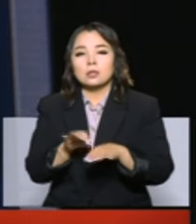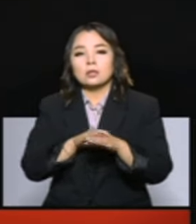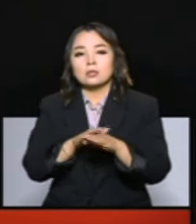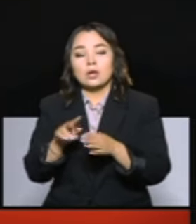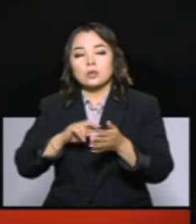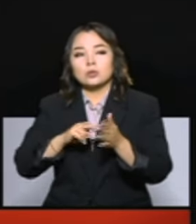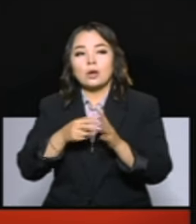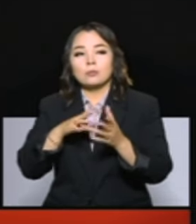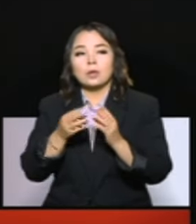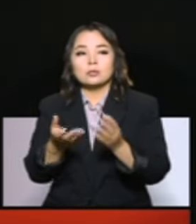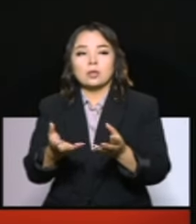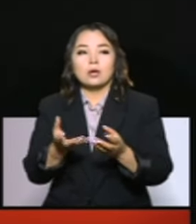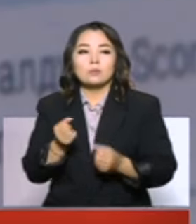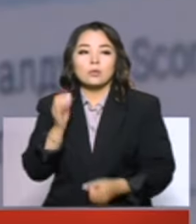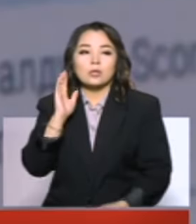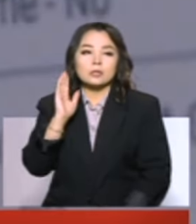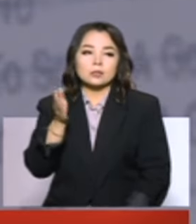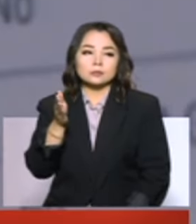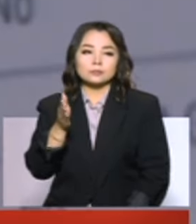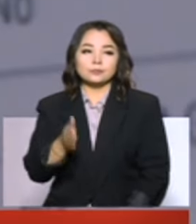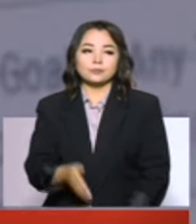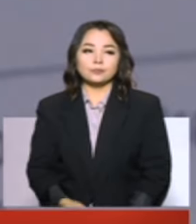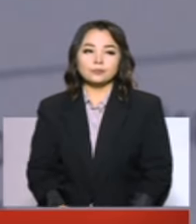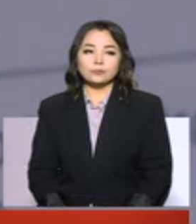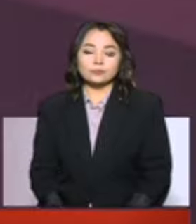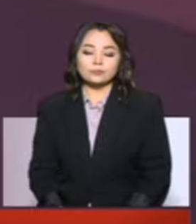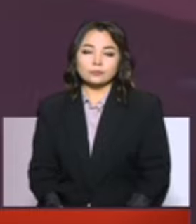кешенді жоспары қабылданған.